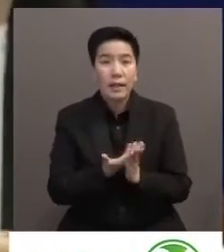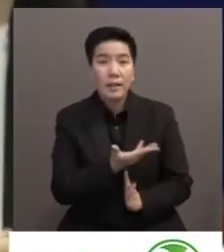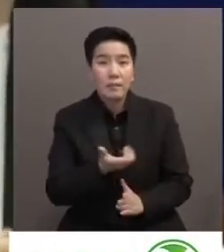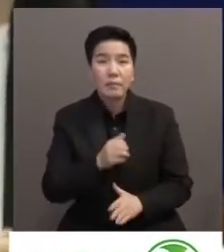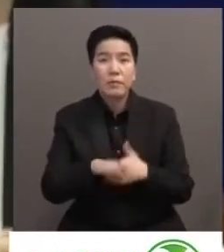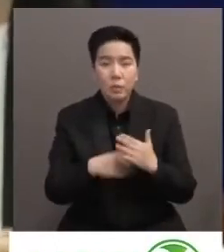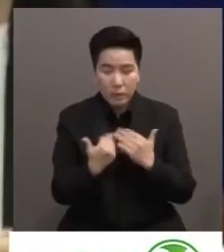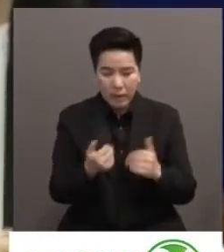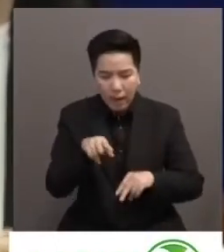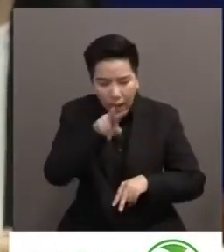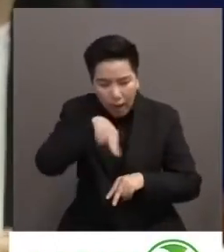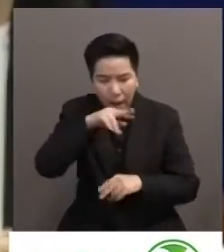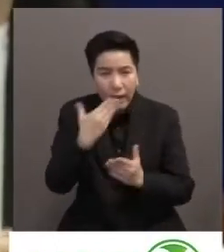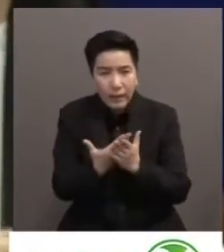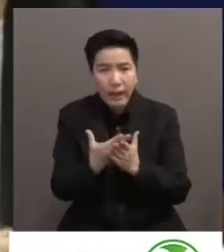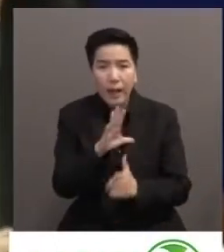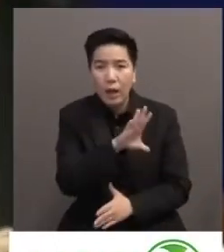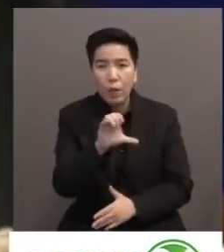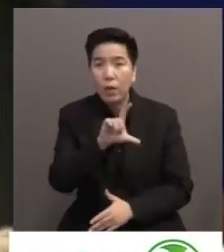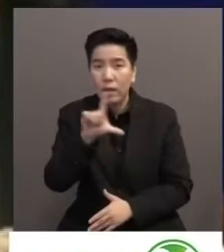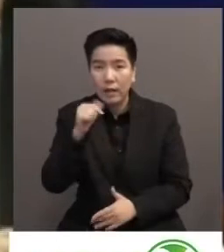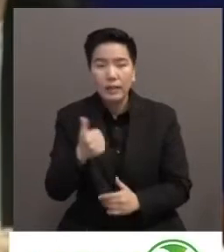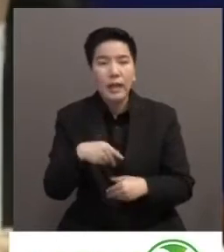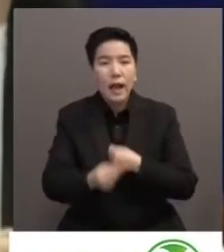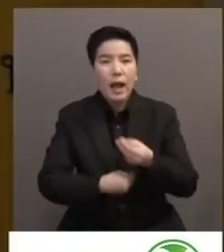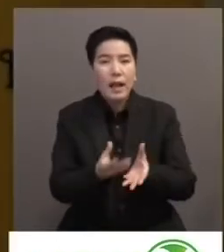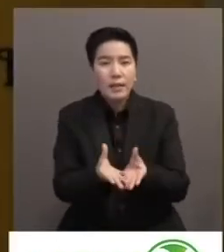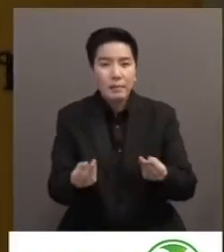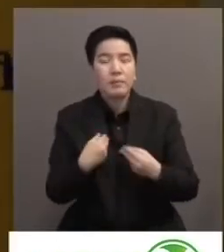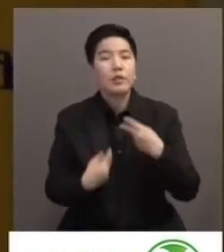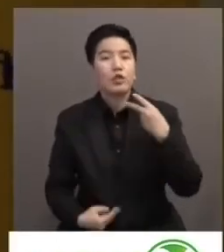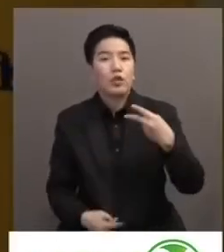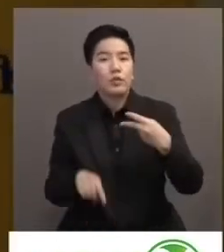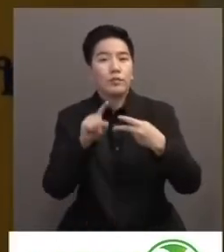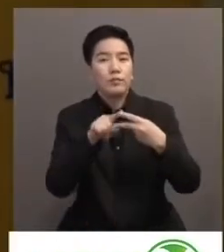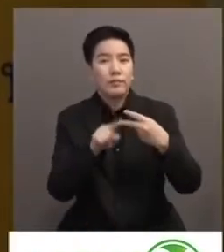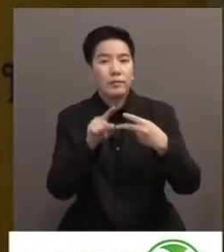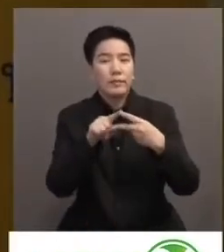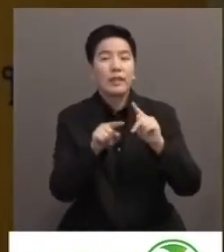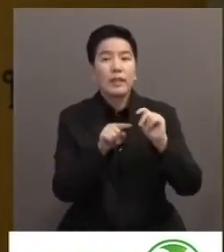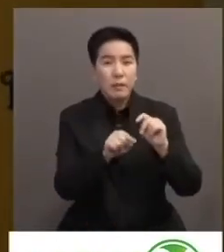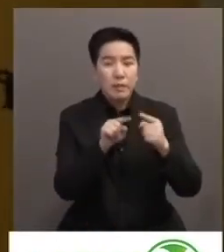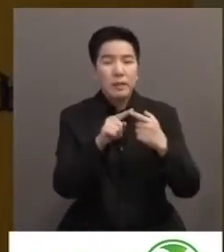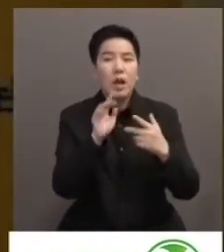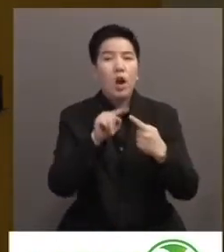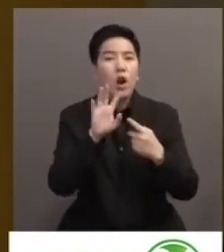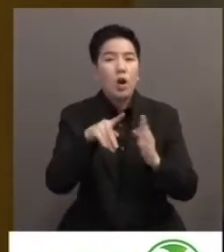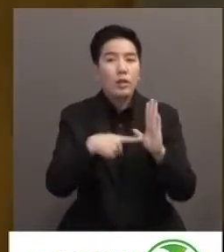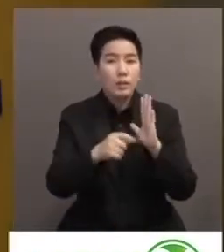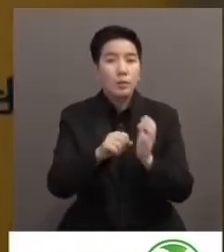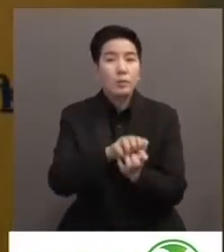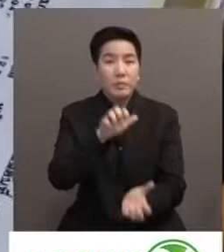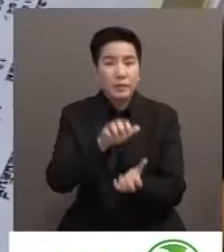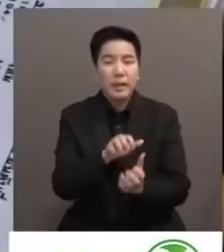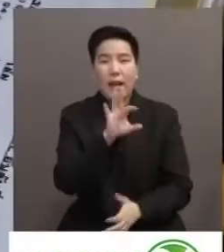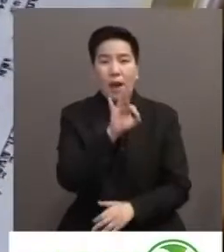ซึ่งแผนการหาเงิน500ล้านบาทนั้นนะครับก็คือการขายที่ดินมีอยู่2แปลงด้วยกันก็คือที่ตำบลแพร่กษาที่จังหวัดสมุทรปราการจำนวน9